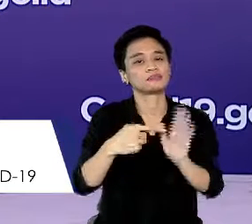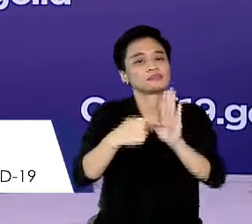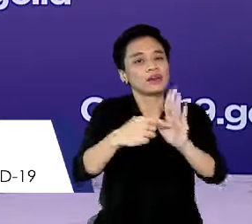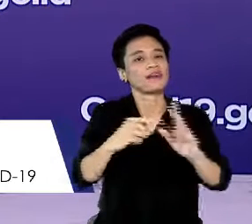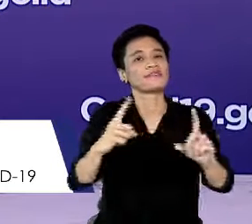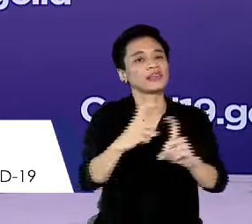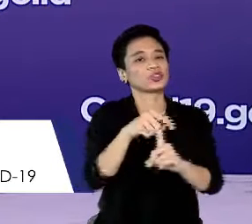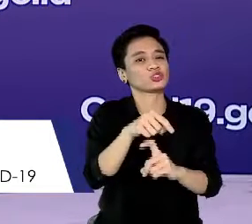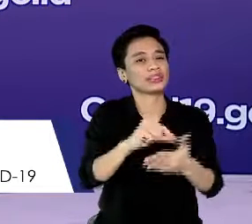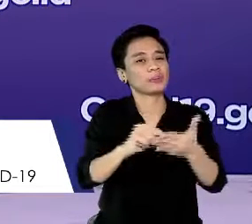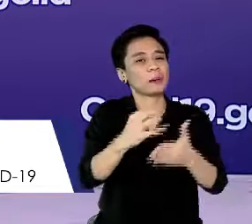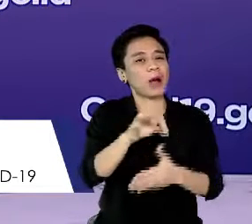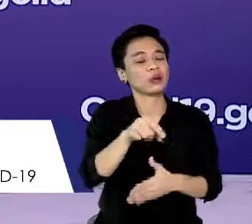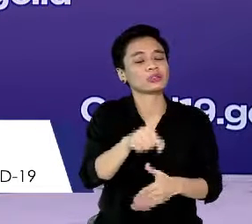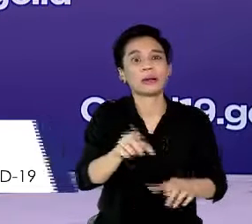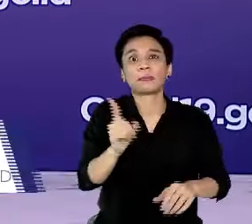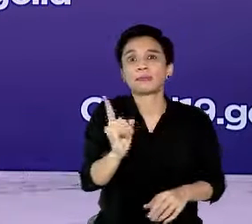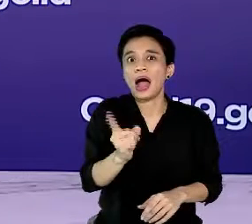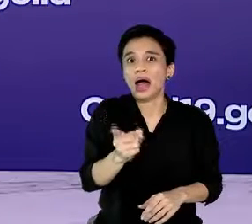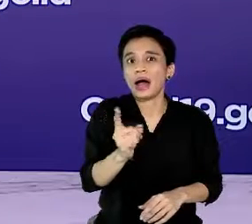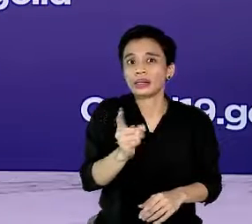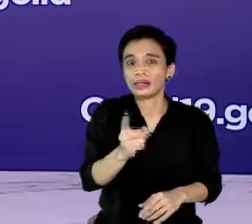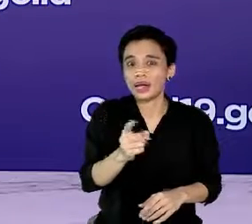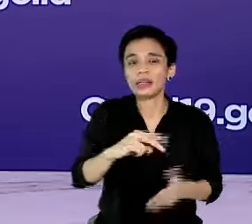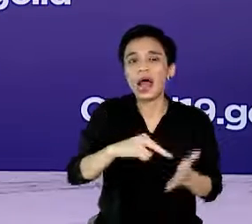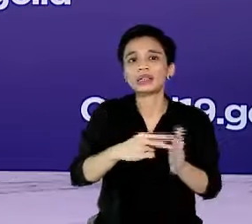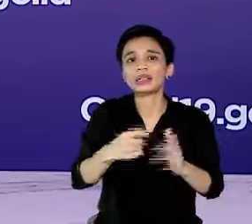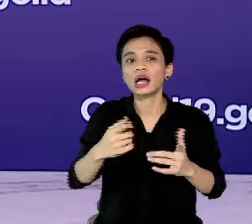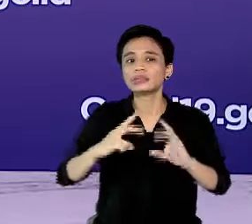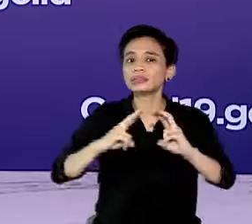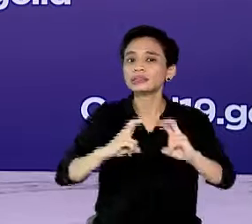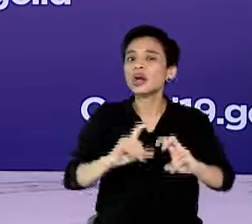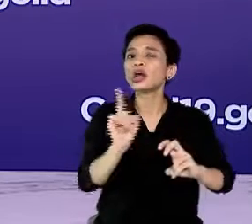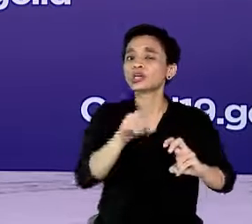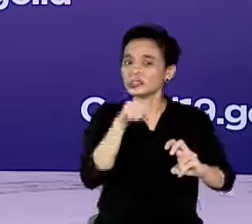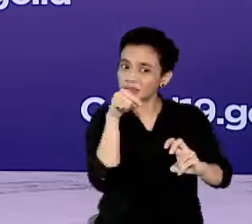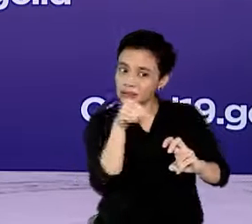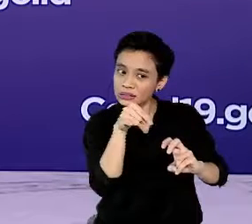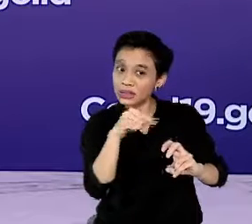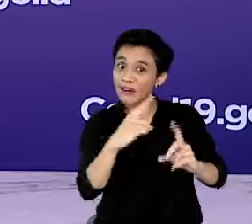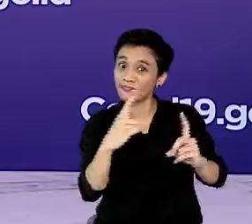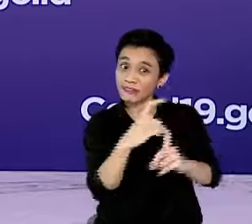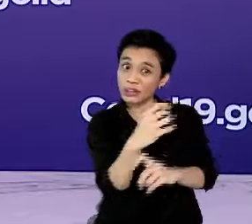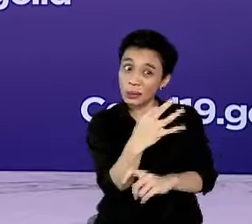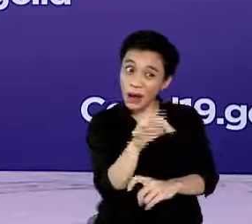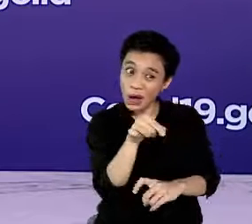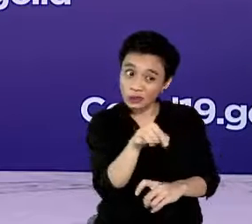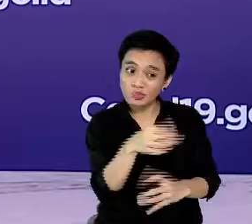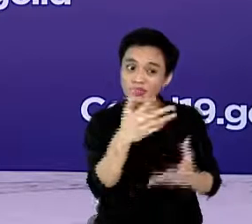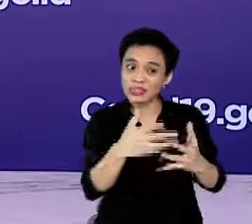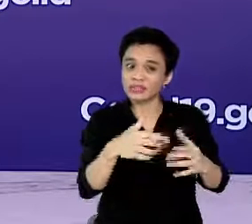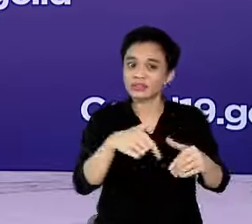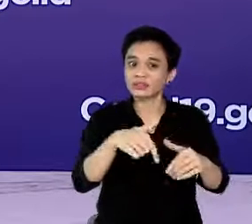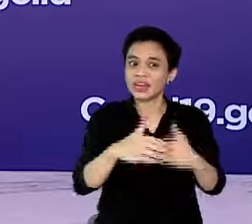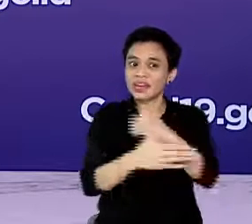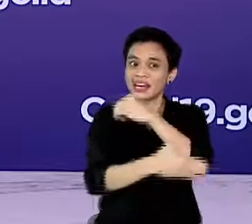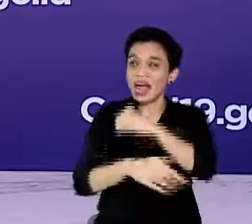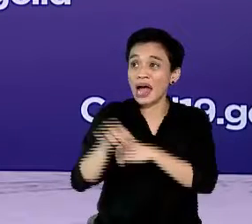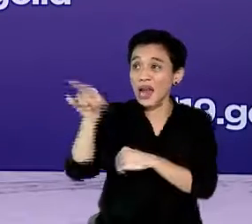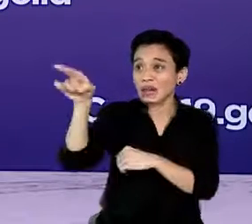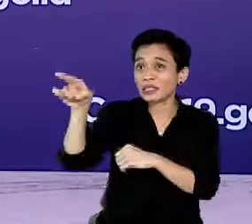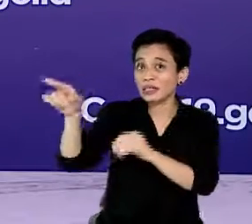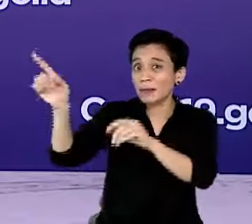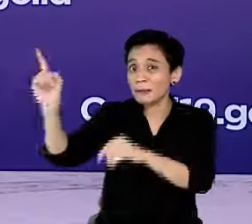kejadian itu di suatu negara juga harus diteliti Apakah betul sebuah varian tertentu yang di negara lain berbahaya